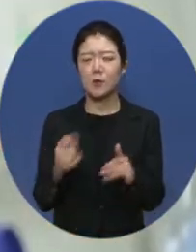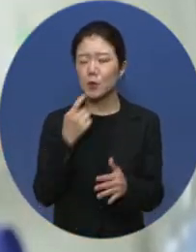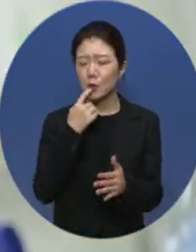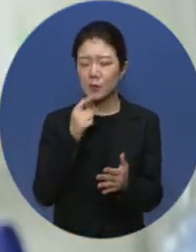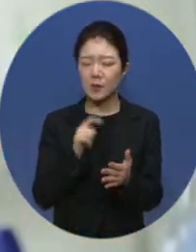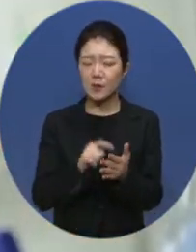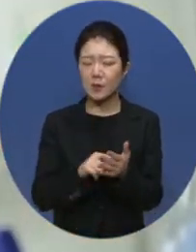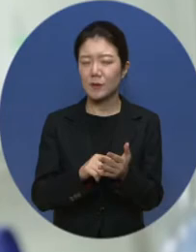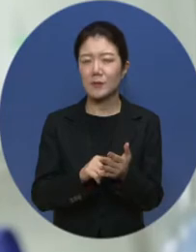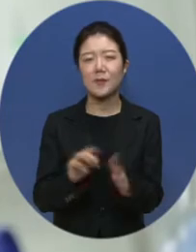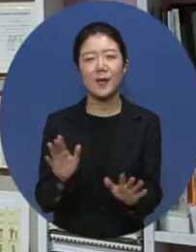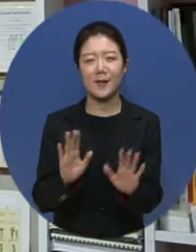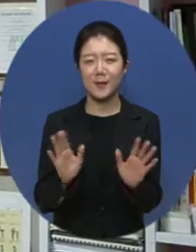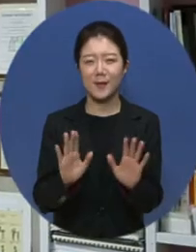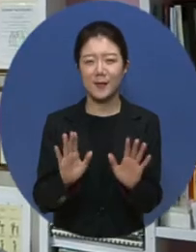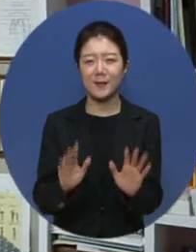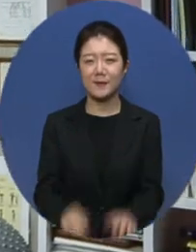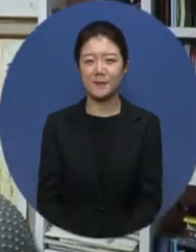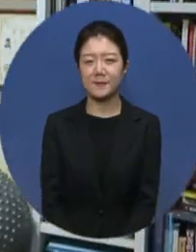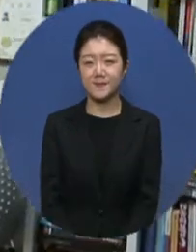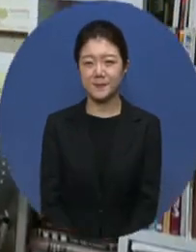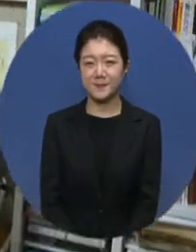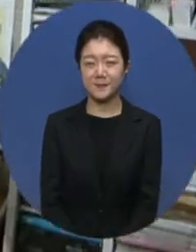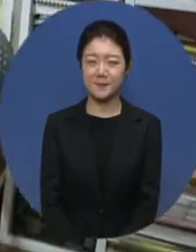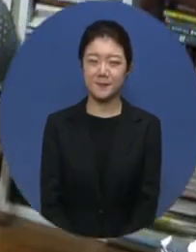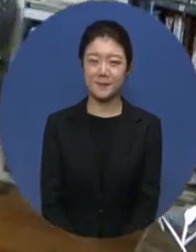쉽게 허락되지 않은 것이 현실입니다.